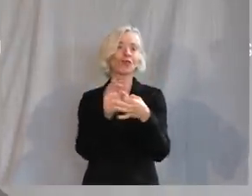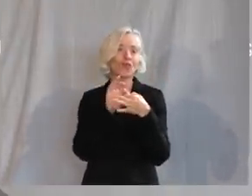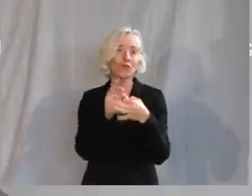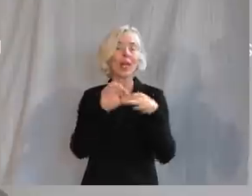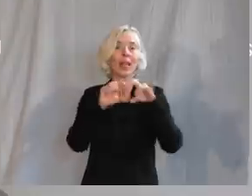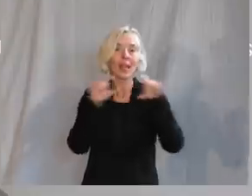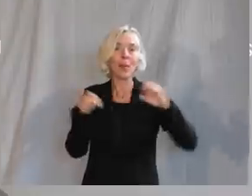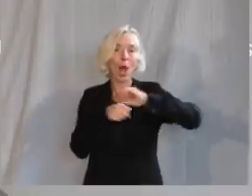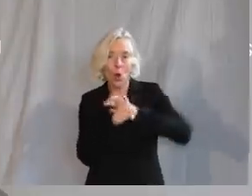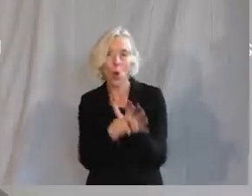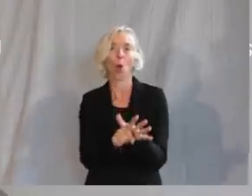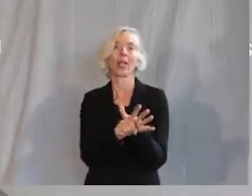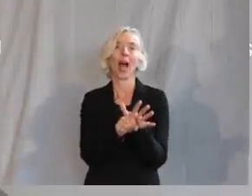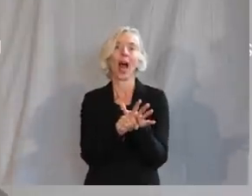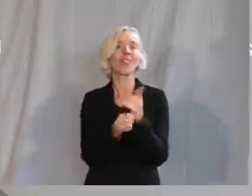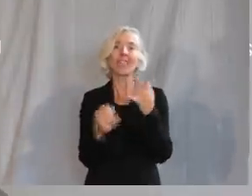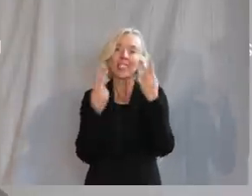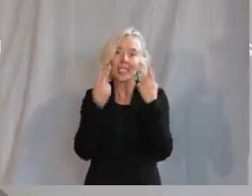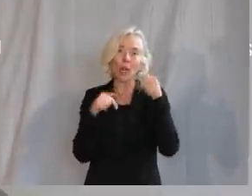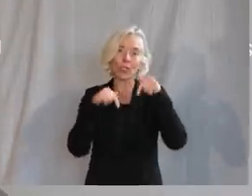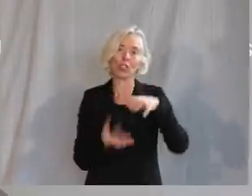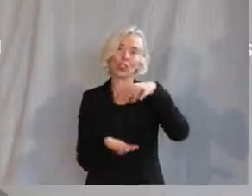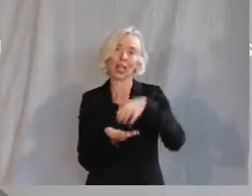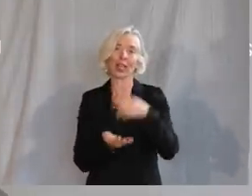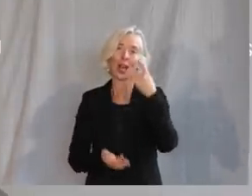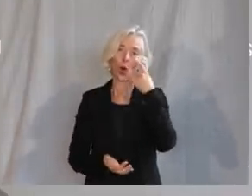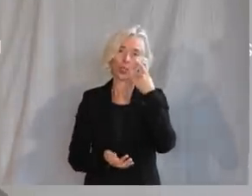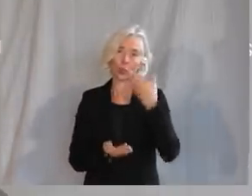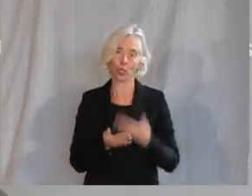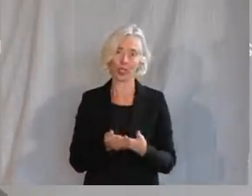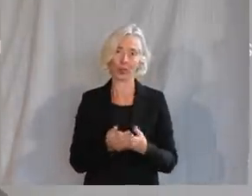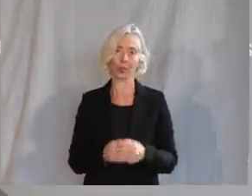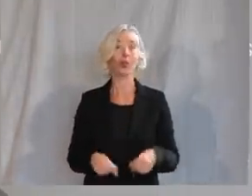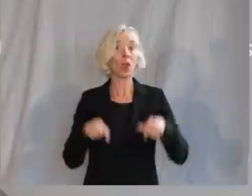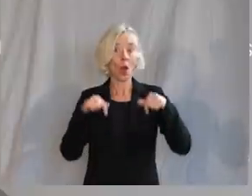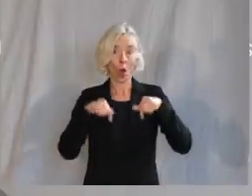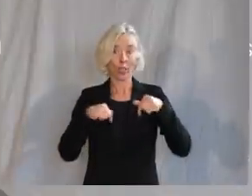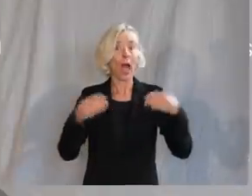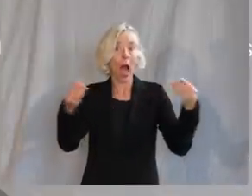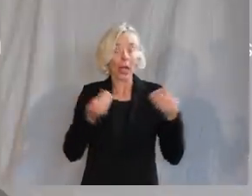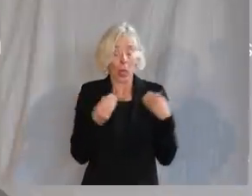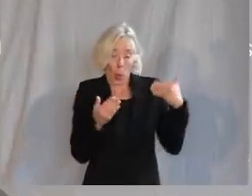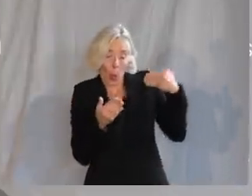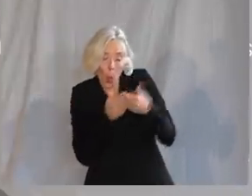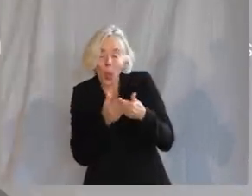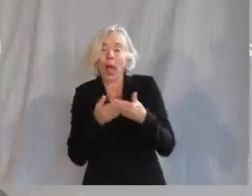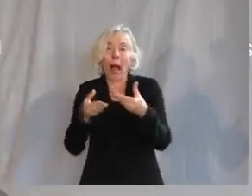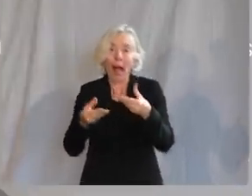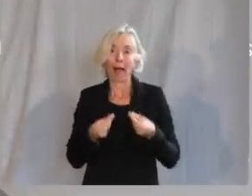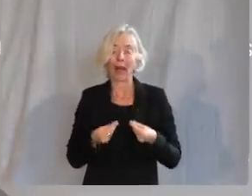zum Coronavirus hier in der Stadt Augsburg. Wir haben sehr kurzfristig zu dieser Pressekonferenz eingeladen, weil es